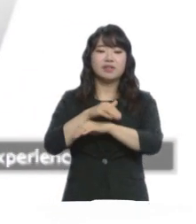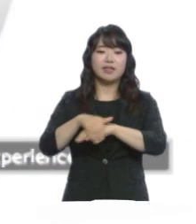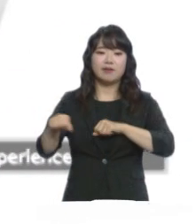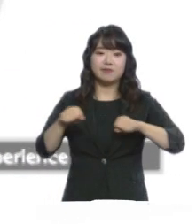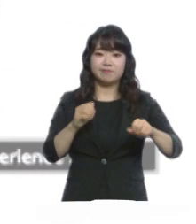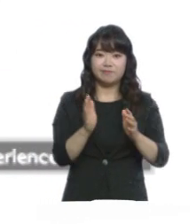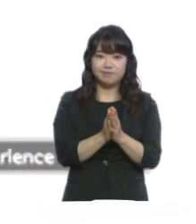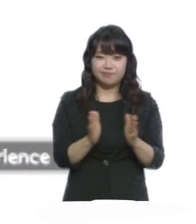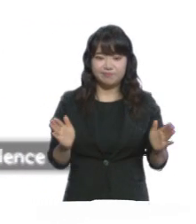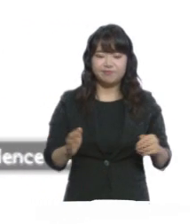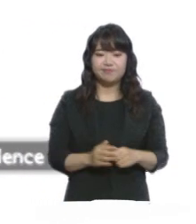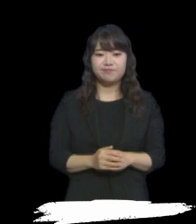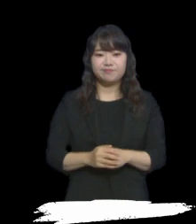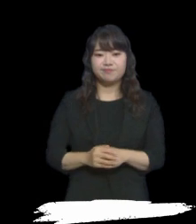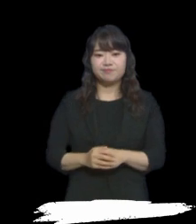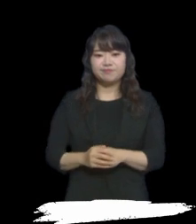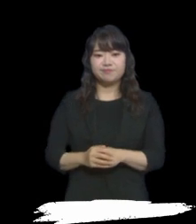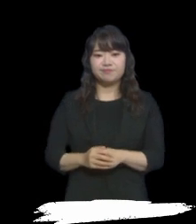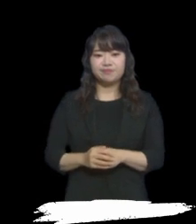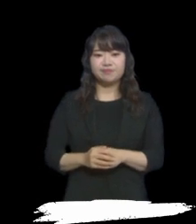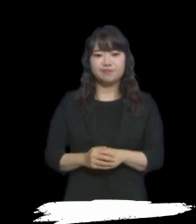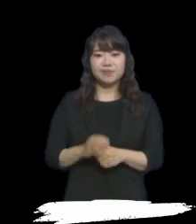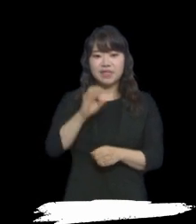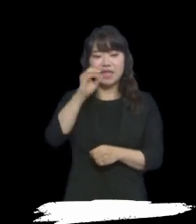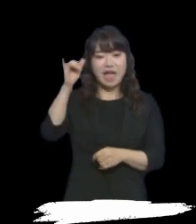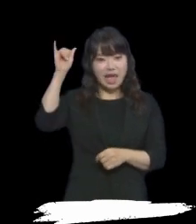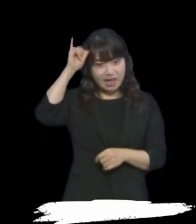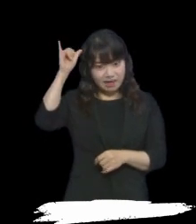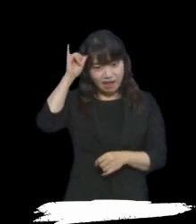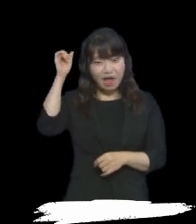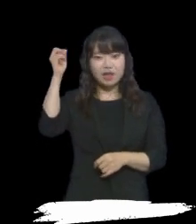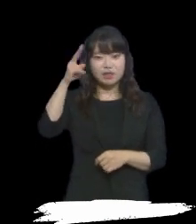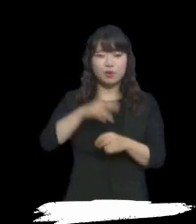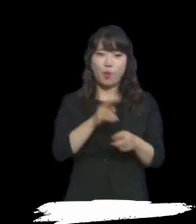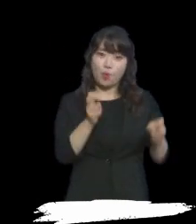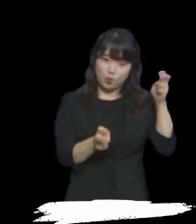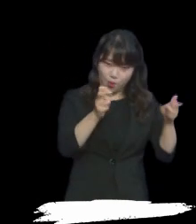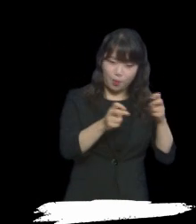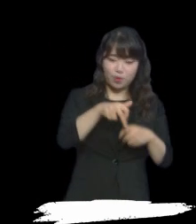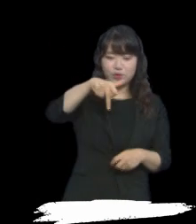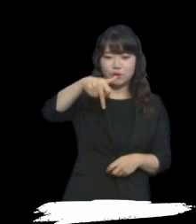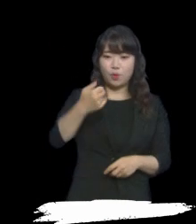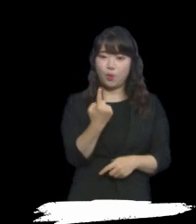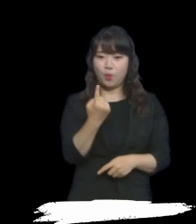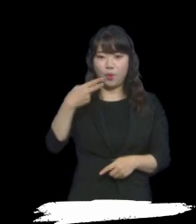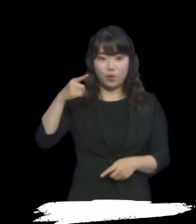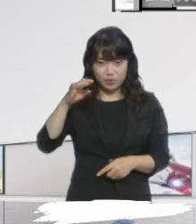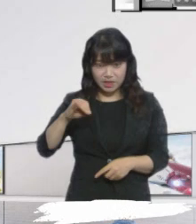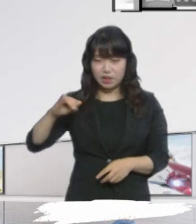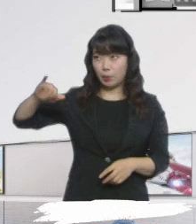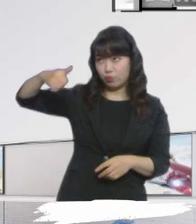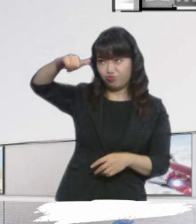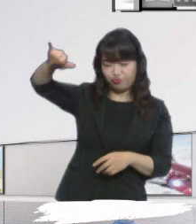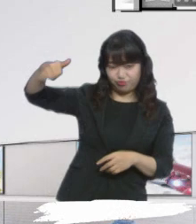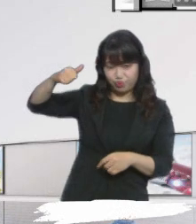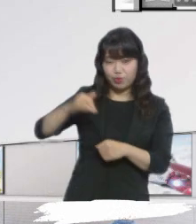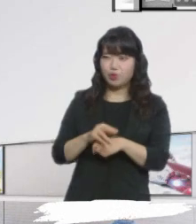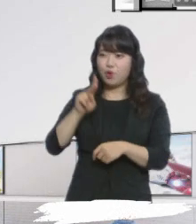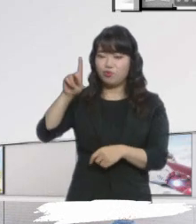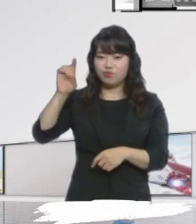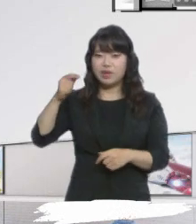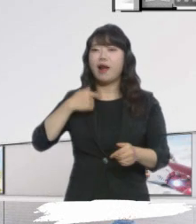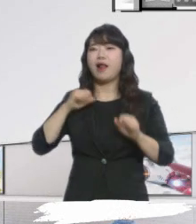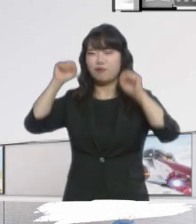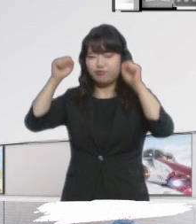나섰습니다. 교육센터는 인공지능 로봇존과 코딩 플레이존, 드론존과 VR 스포츠 체험